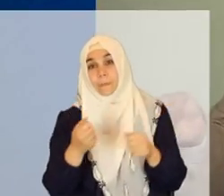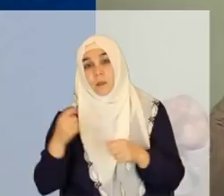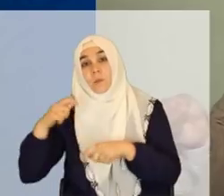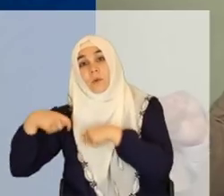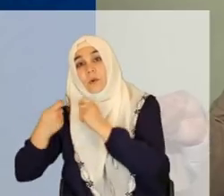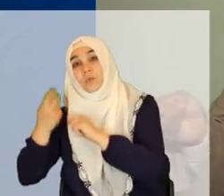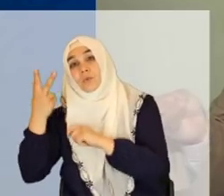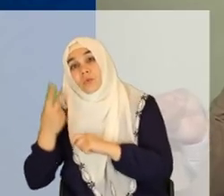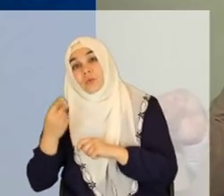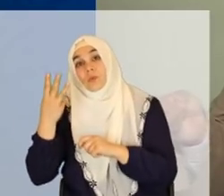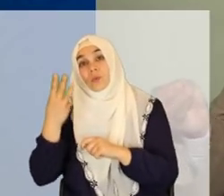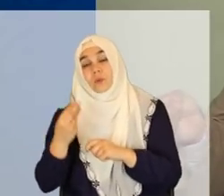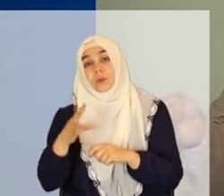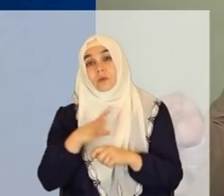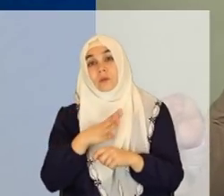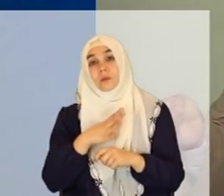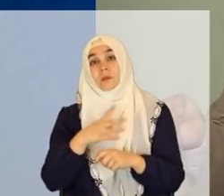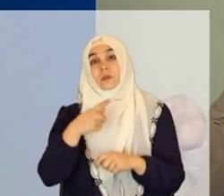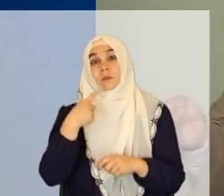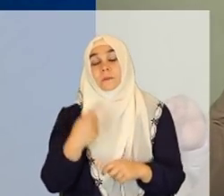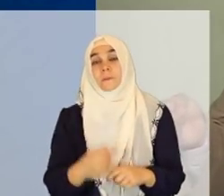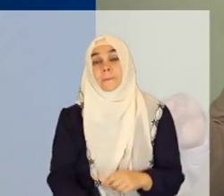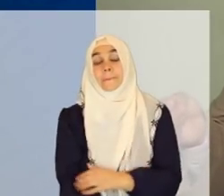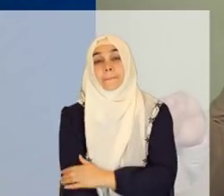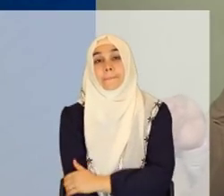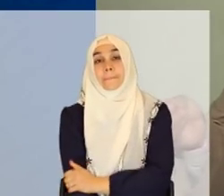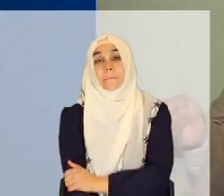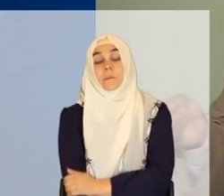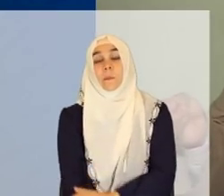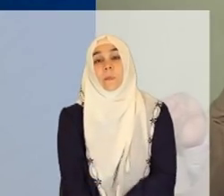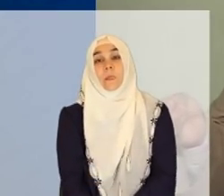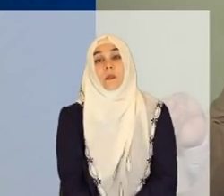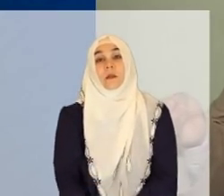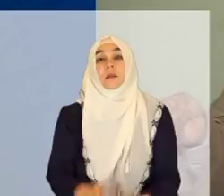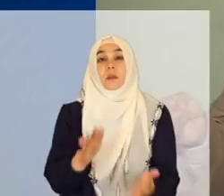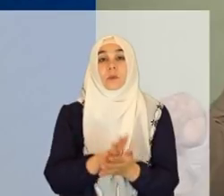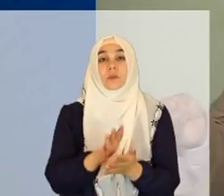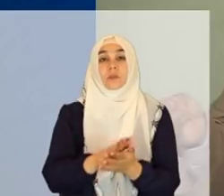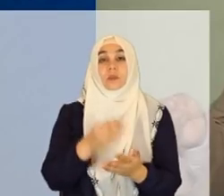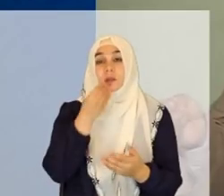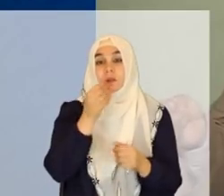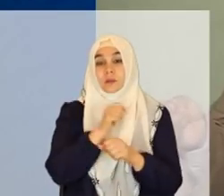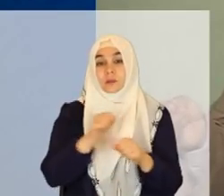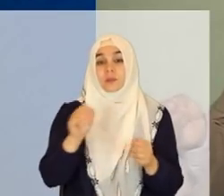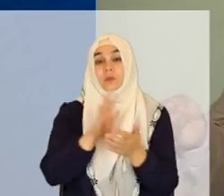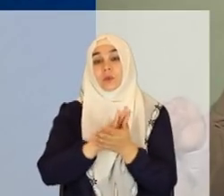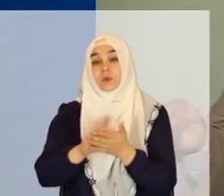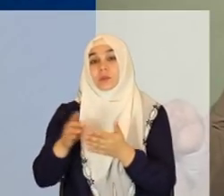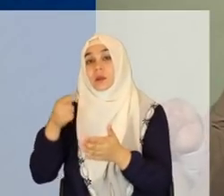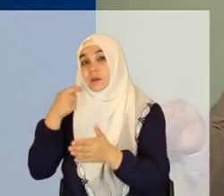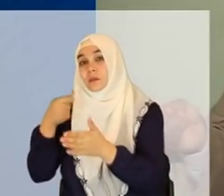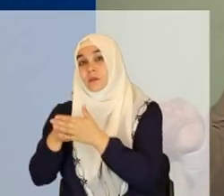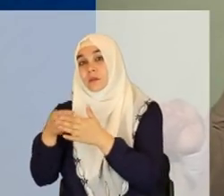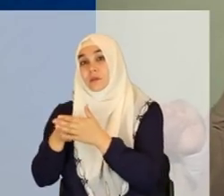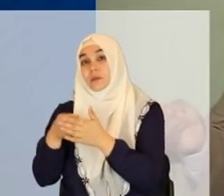bog'lab qo'yadi. Bu mustahab amal endi. Bog'lab iflos narsani yeyishga yo'l qo'ymaydi-da. Yaxshi